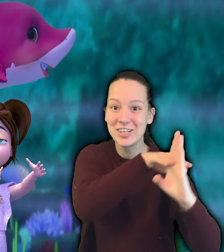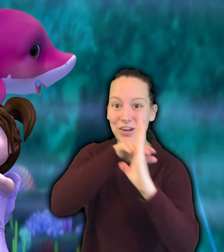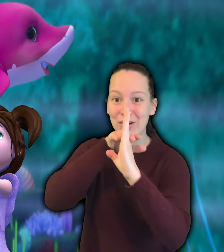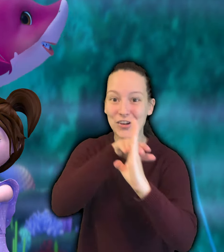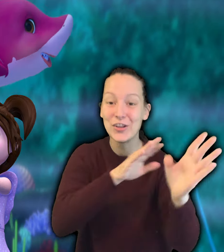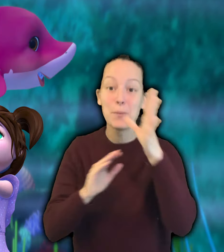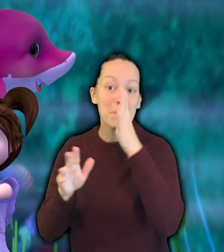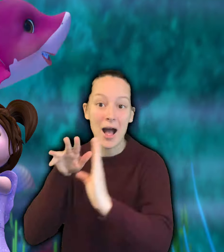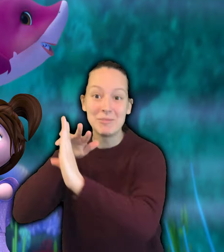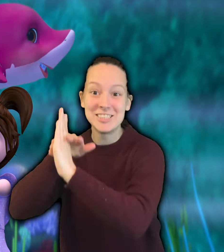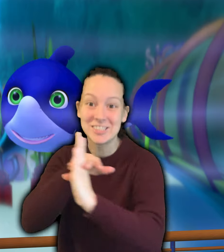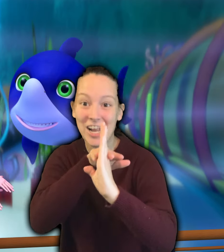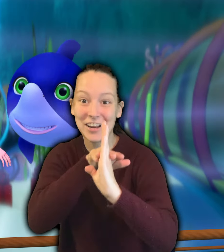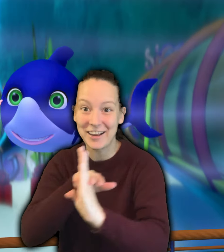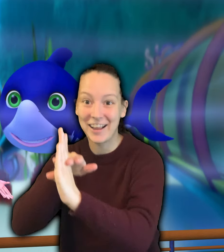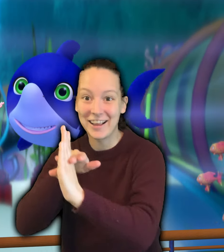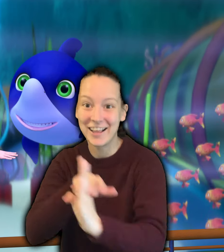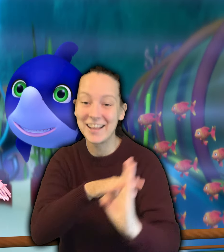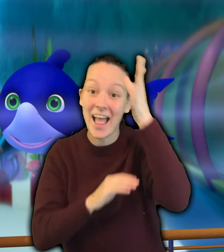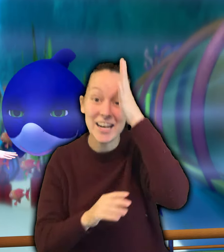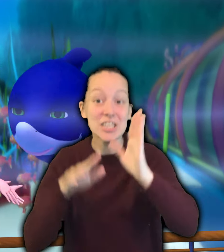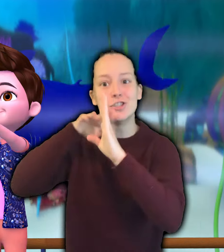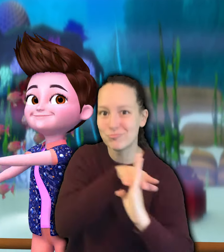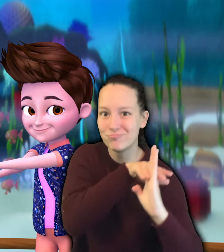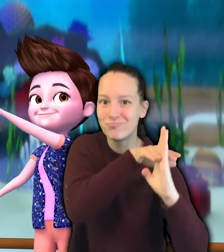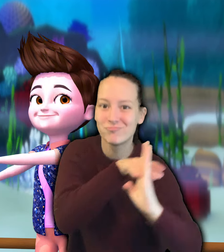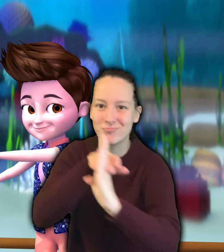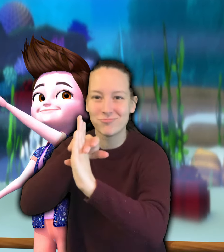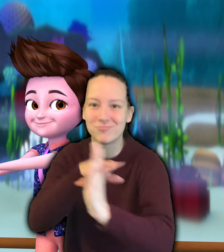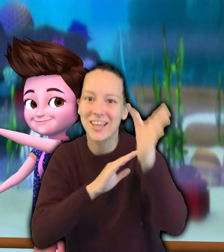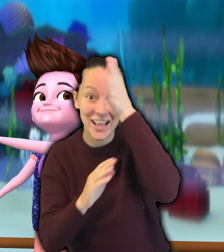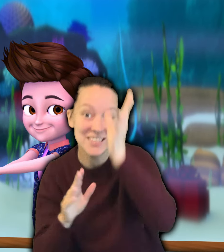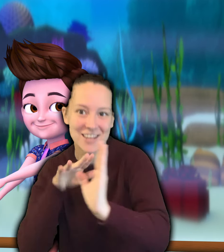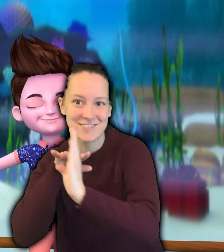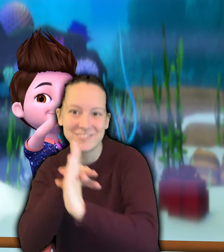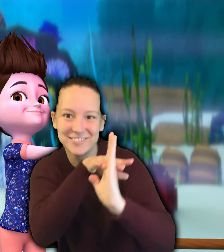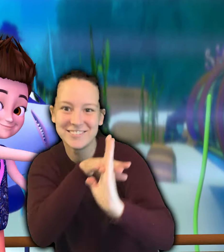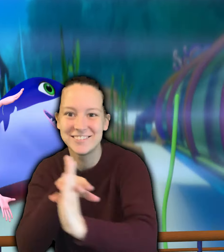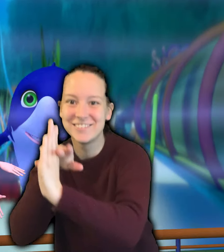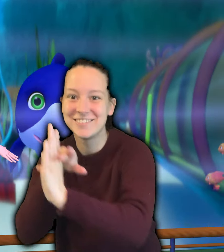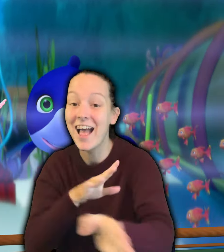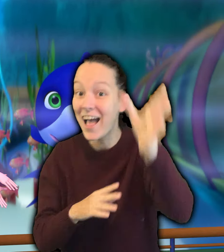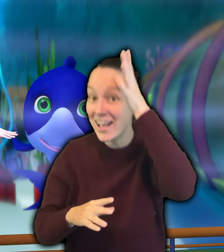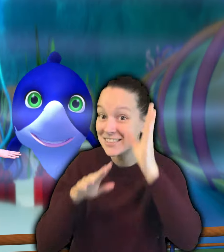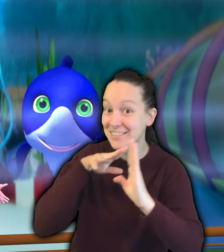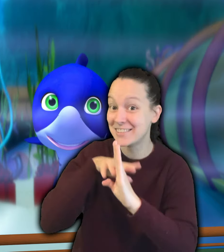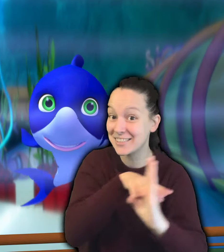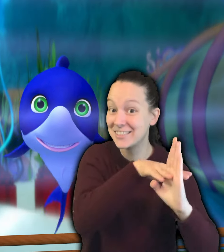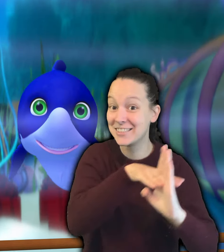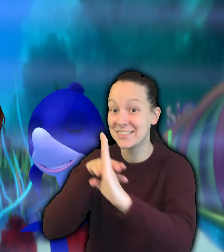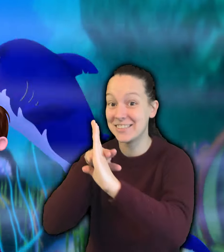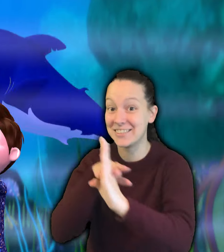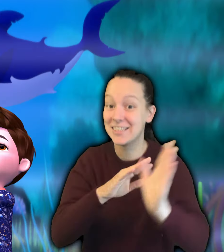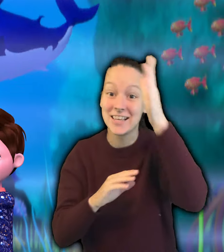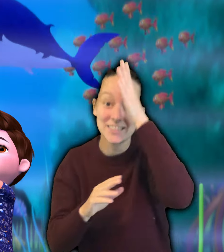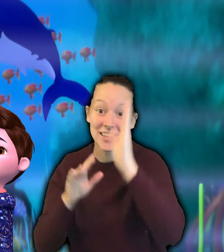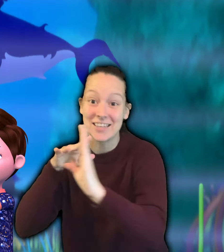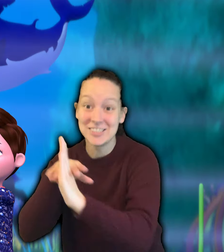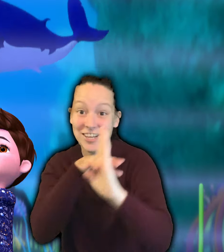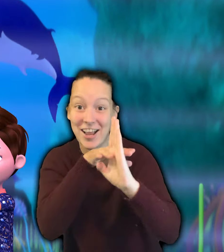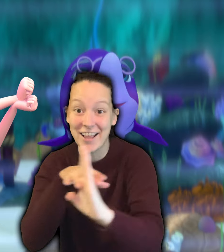マZママざめパパザメパパメパパ